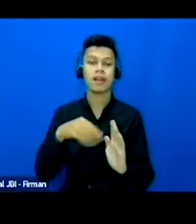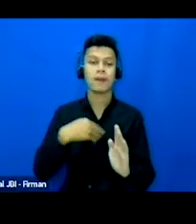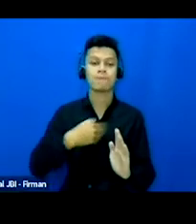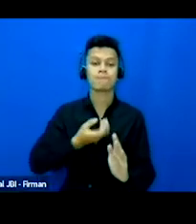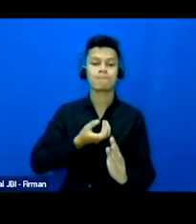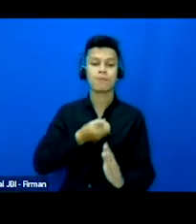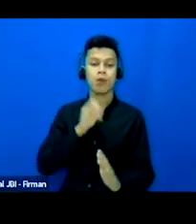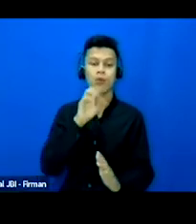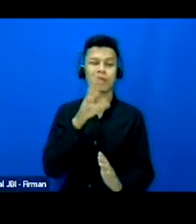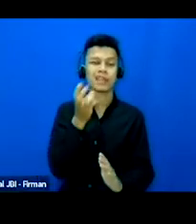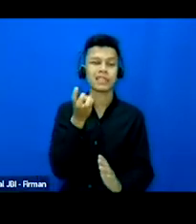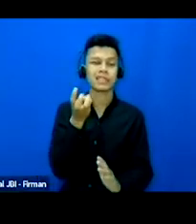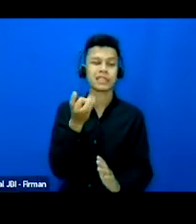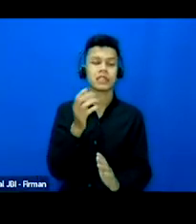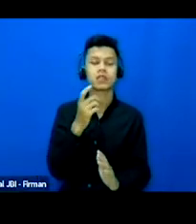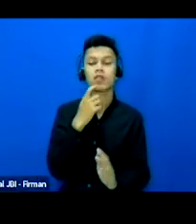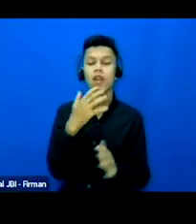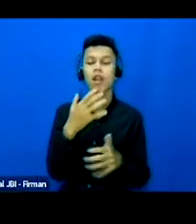sedikit